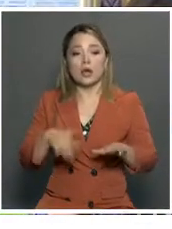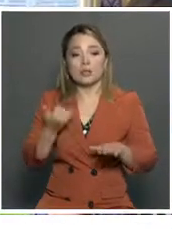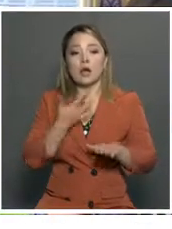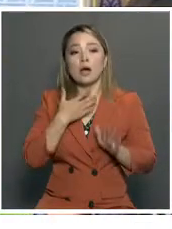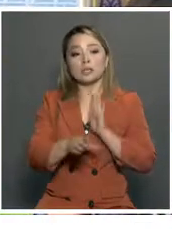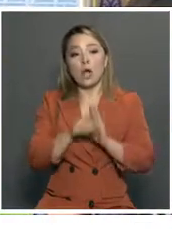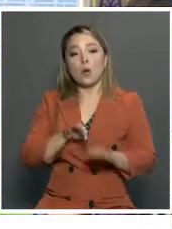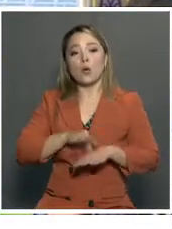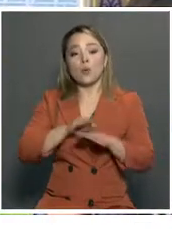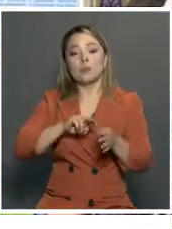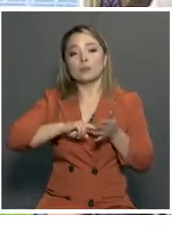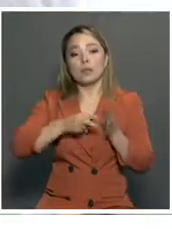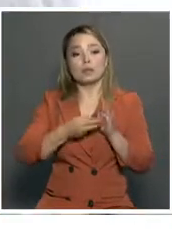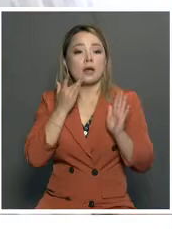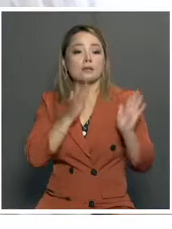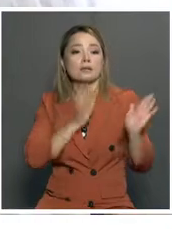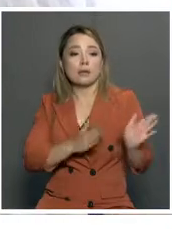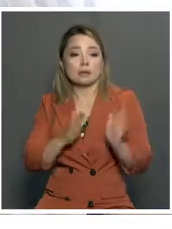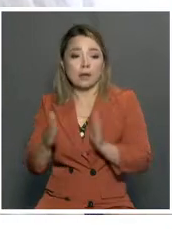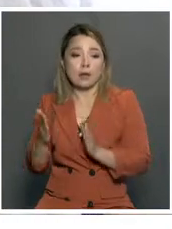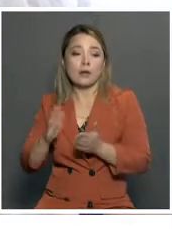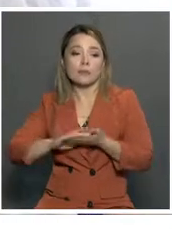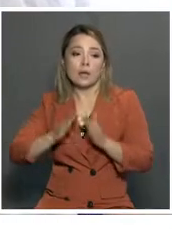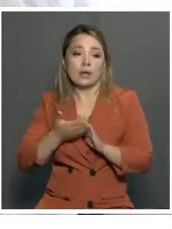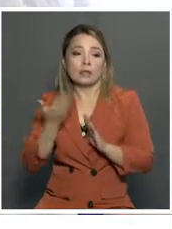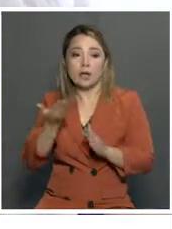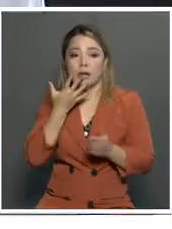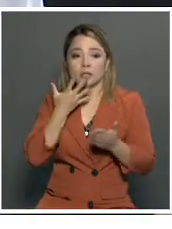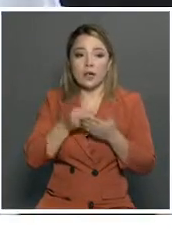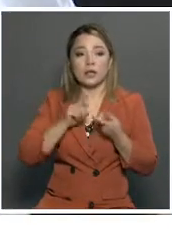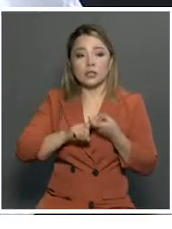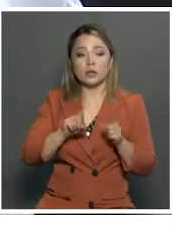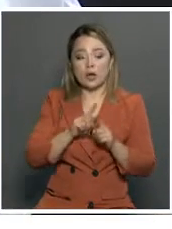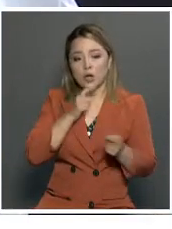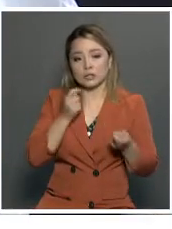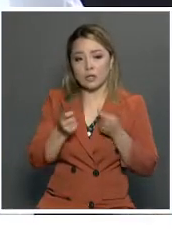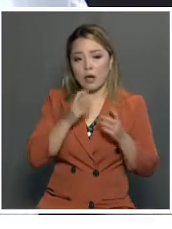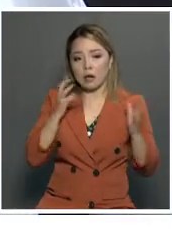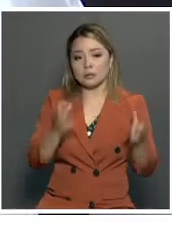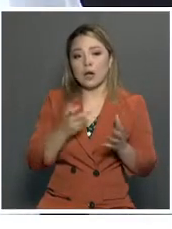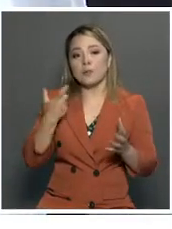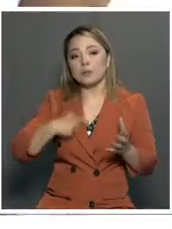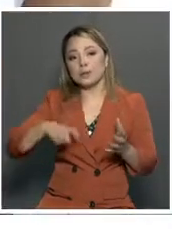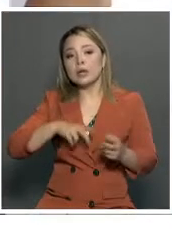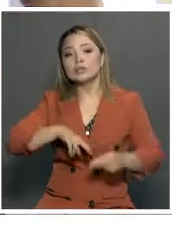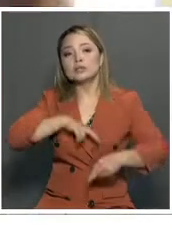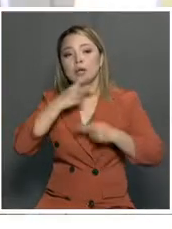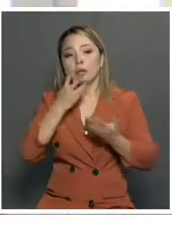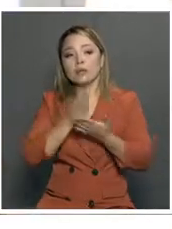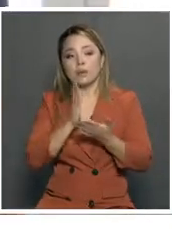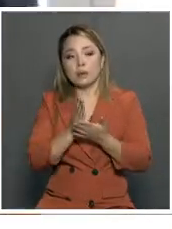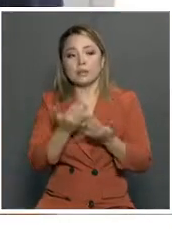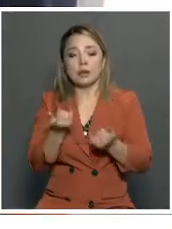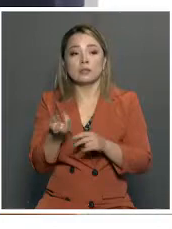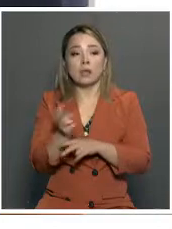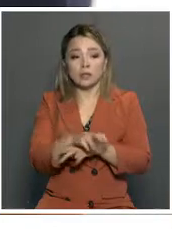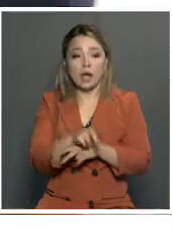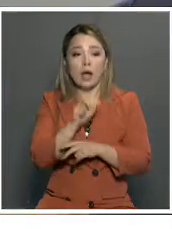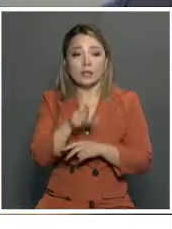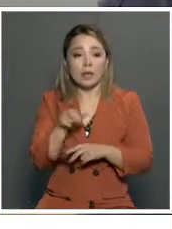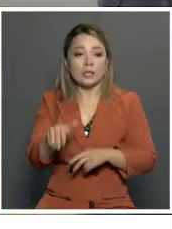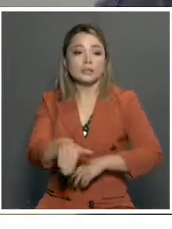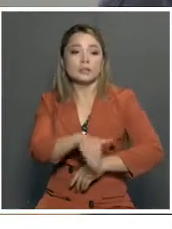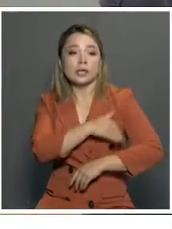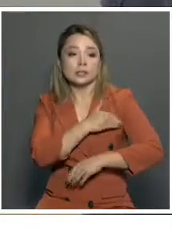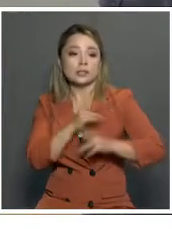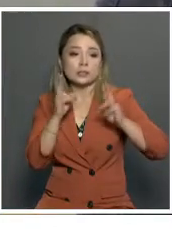жатыр. Әрине, қазіргі қалыптасқан ахуалға байланысты ең бірінші сақтық шараларына баса мән беріледі. Кіреберісте алдымен келушілердің дене